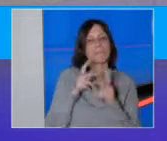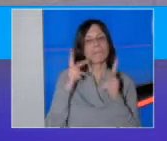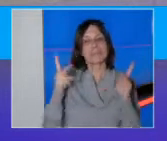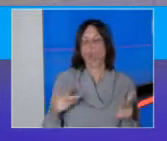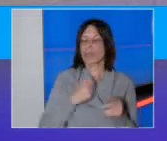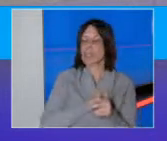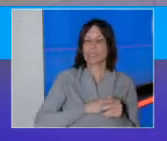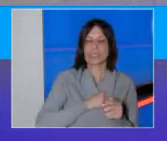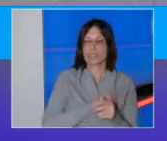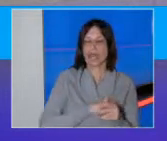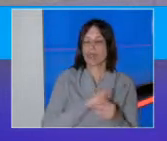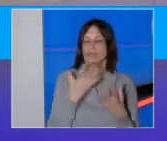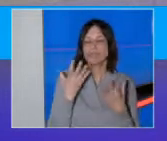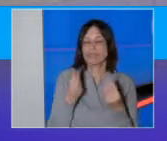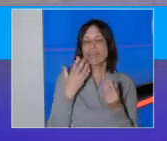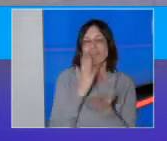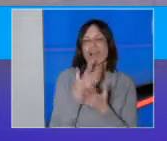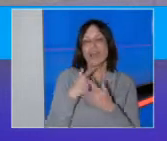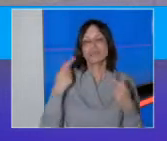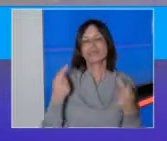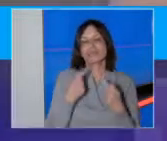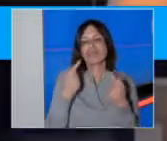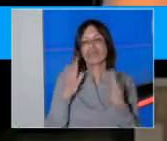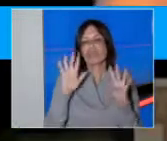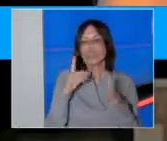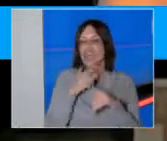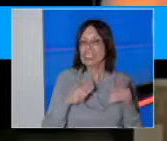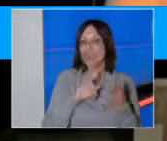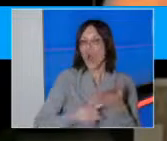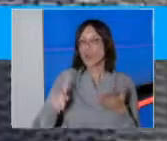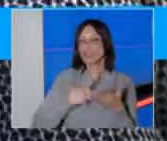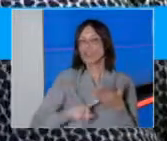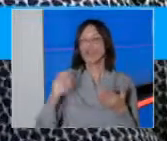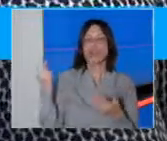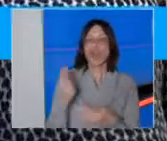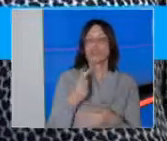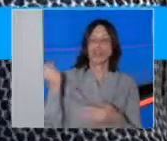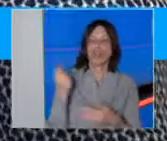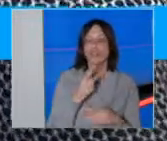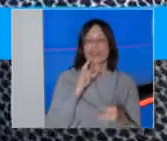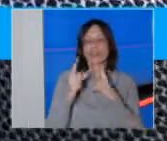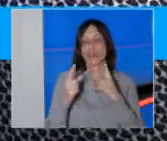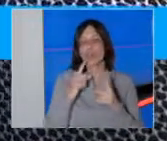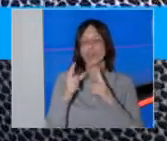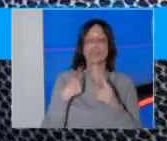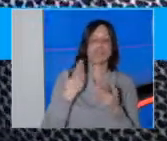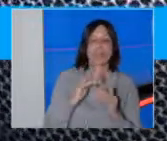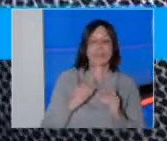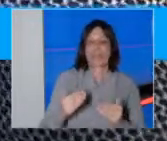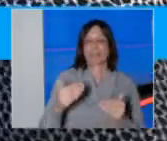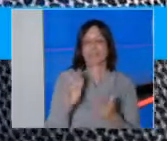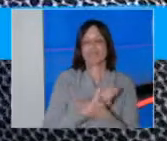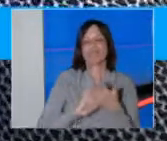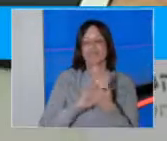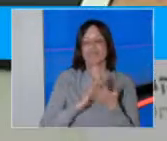את זה עם המון כאב, כי אנחנו כבר רבים על זה 9.5 חודשים, שבוע, שבוע, דיון, דיון, ולא מתקדמים לשום מקום.